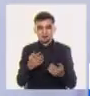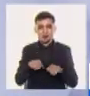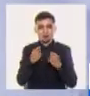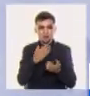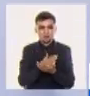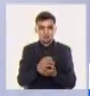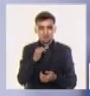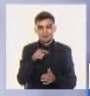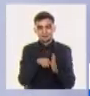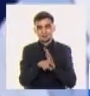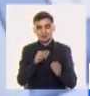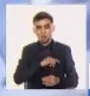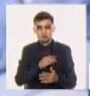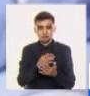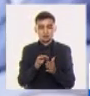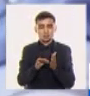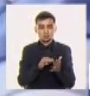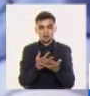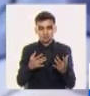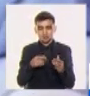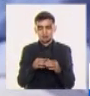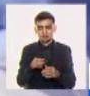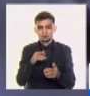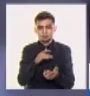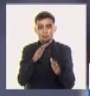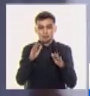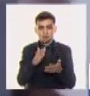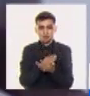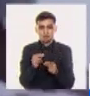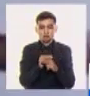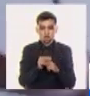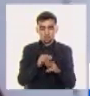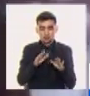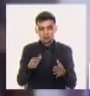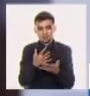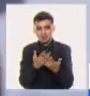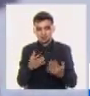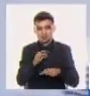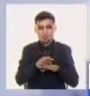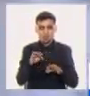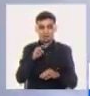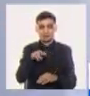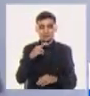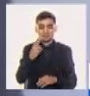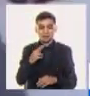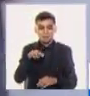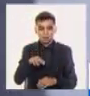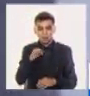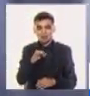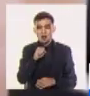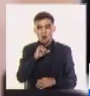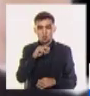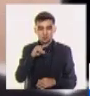нарушениями. Здесь работают сразу несколько отделений. В данном центре проходят лечение дети с различными формами ДЦП, аутизмом,